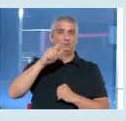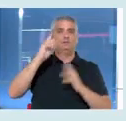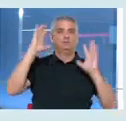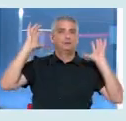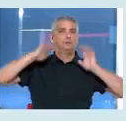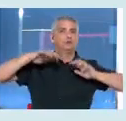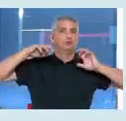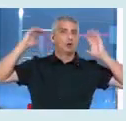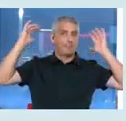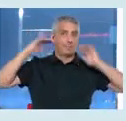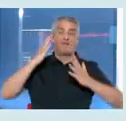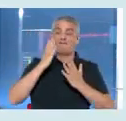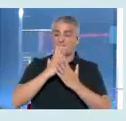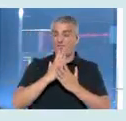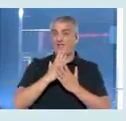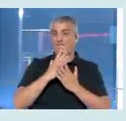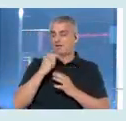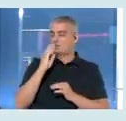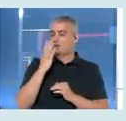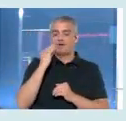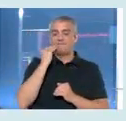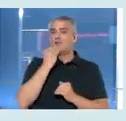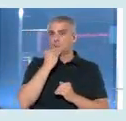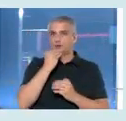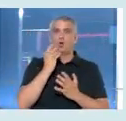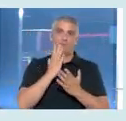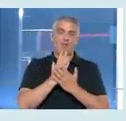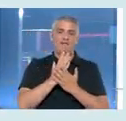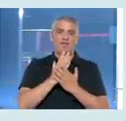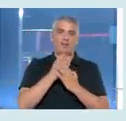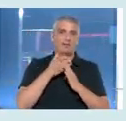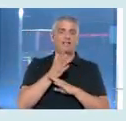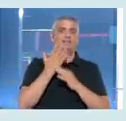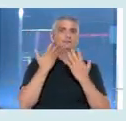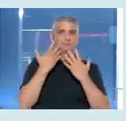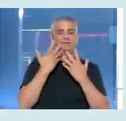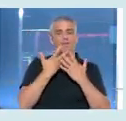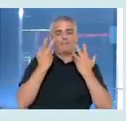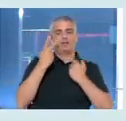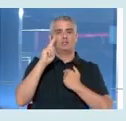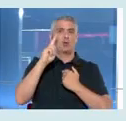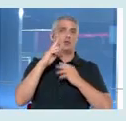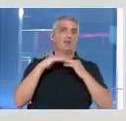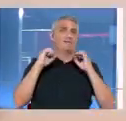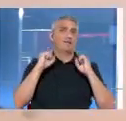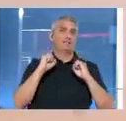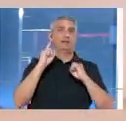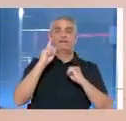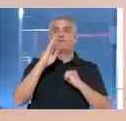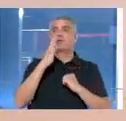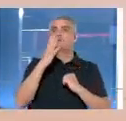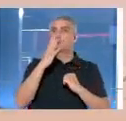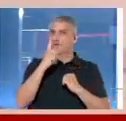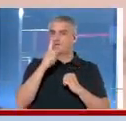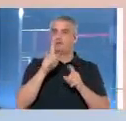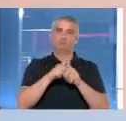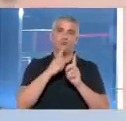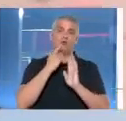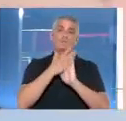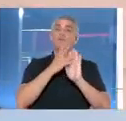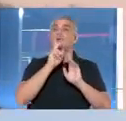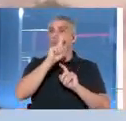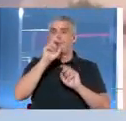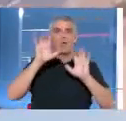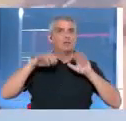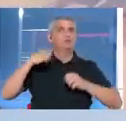גשמים, וכבר במהלך רביעי אחר הצהריים כבר ניכנס למזג אוויר בהיר יותר ויציב, אבל יום רביעי, כמו שאמרנו, יכול להיות גם